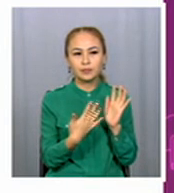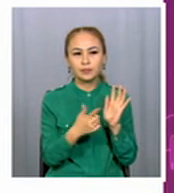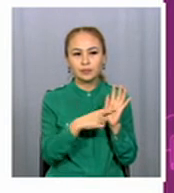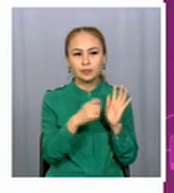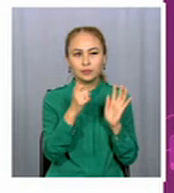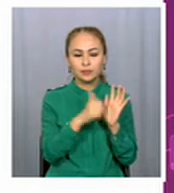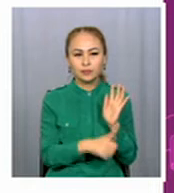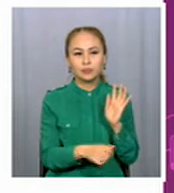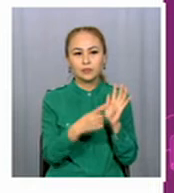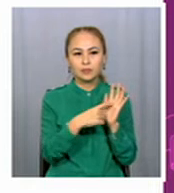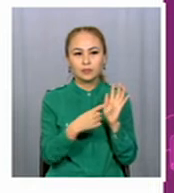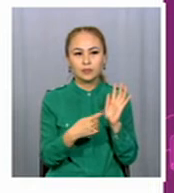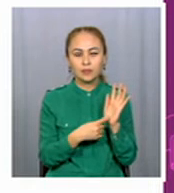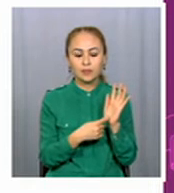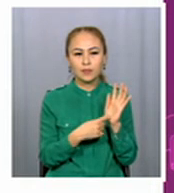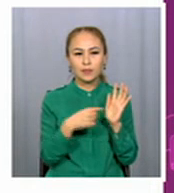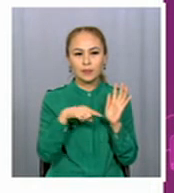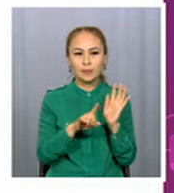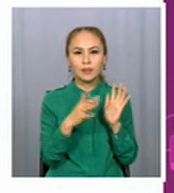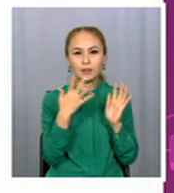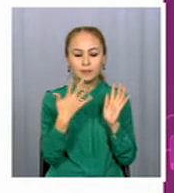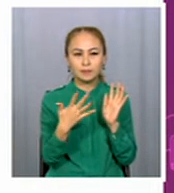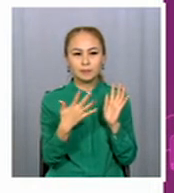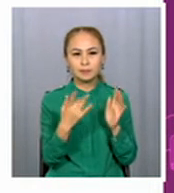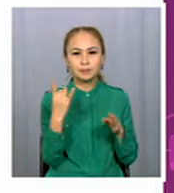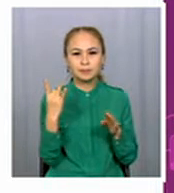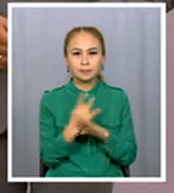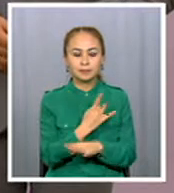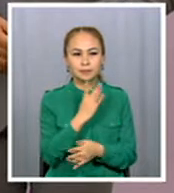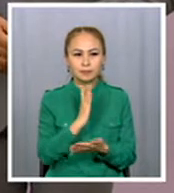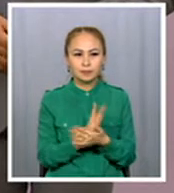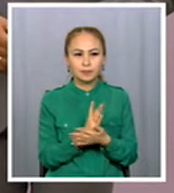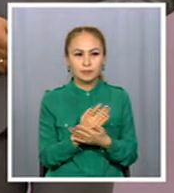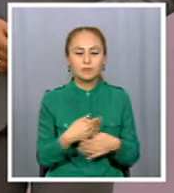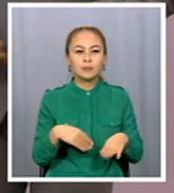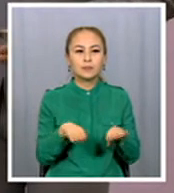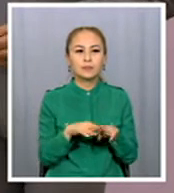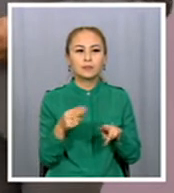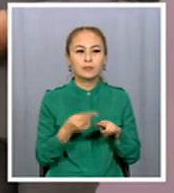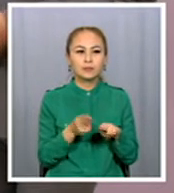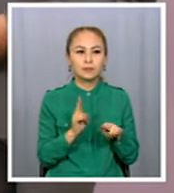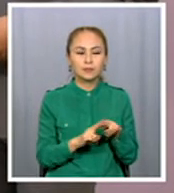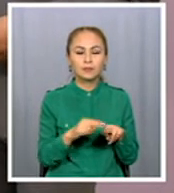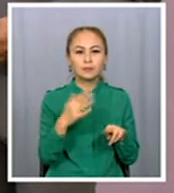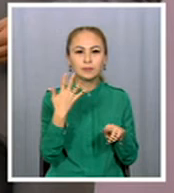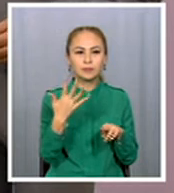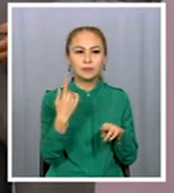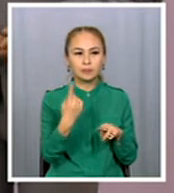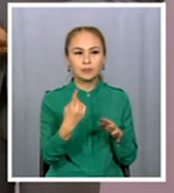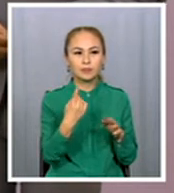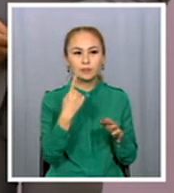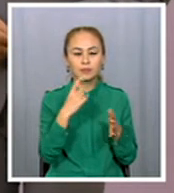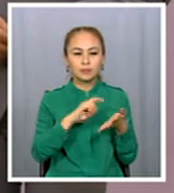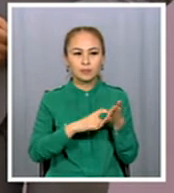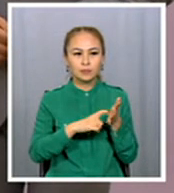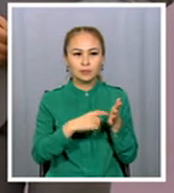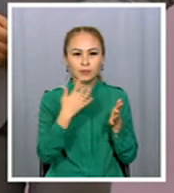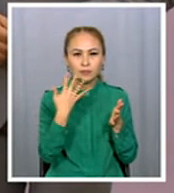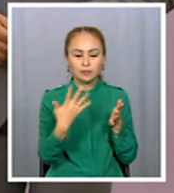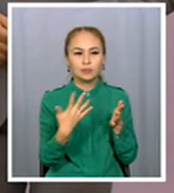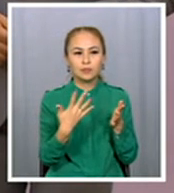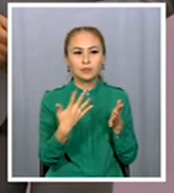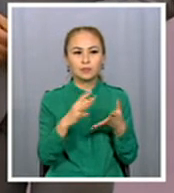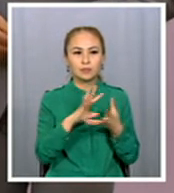7 санның құрамында 5 саны 1 рет кездеседі. Сондықтан 1-ді бөлінідіге жазамыз. 1 мен